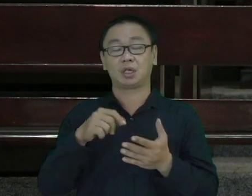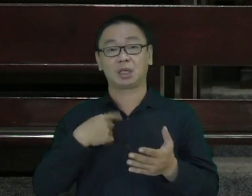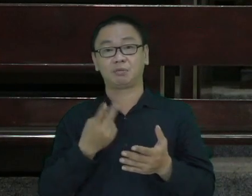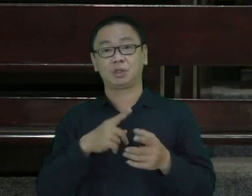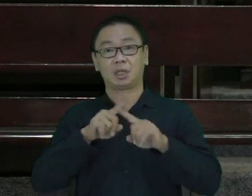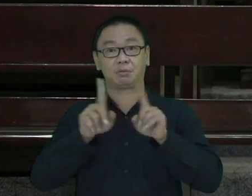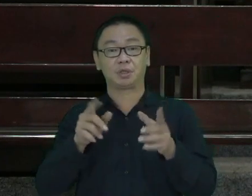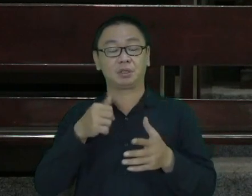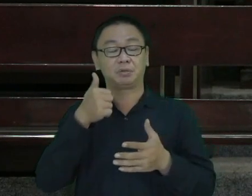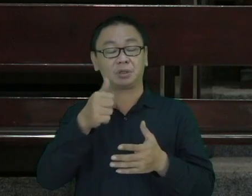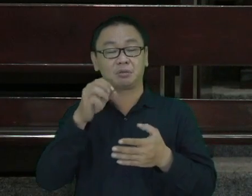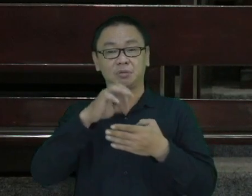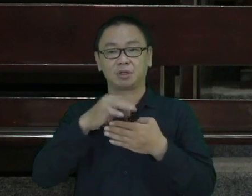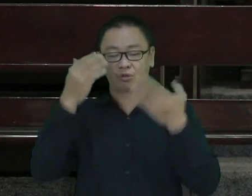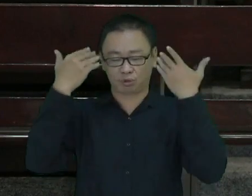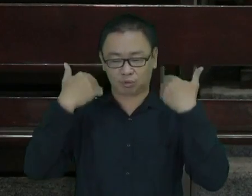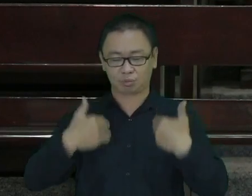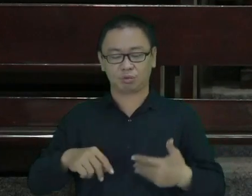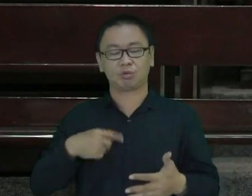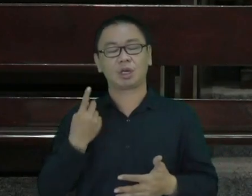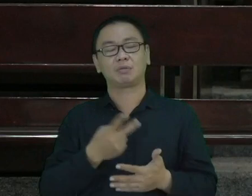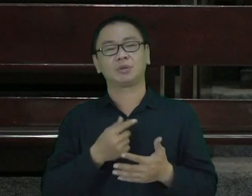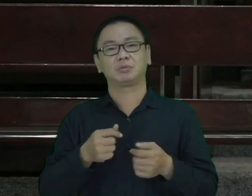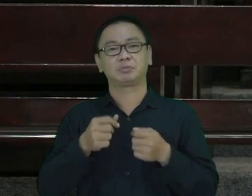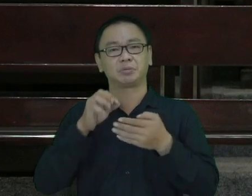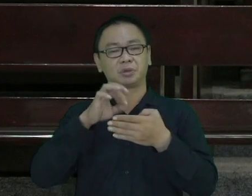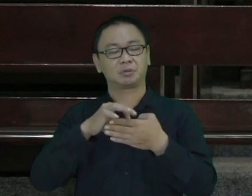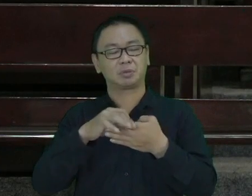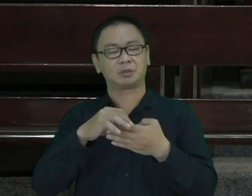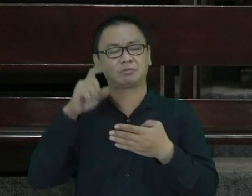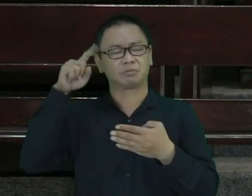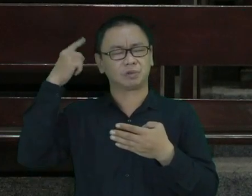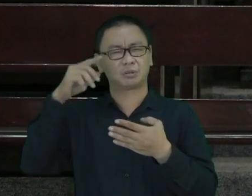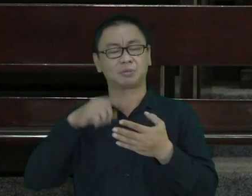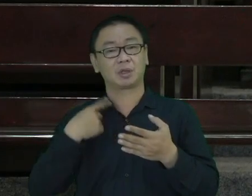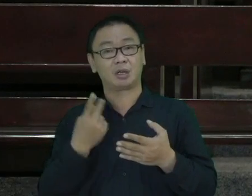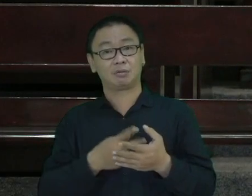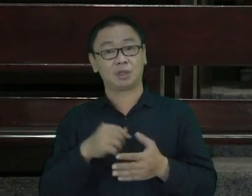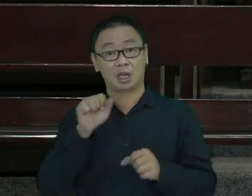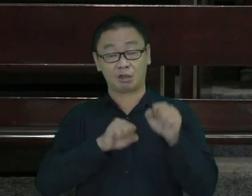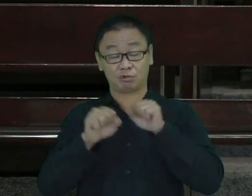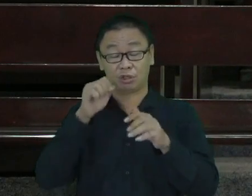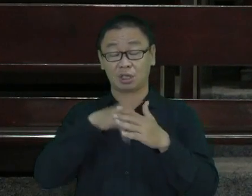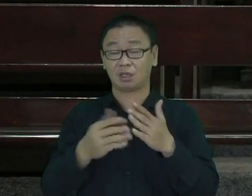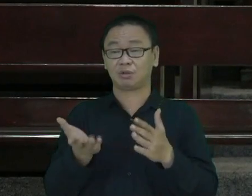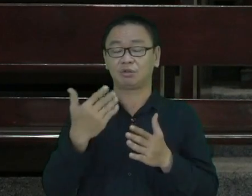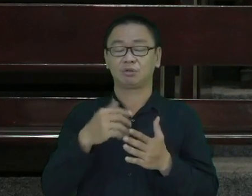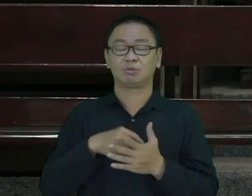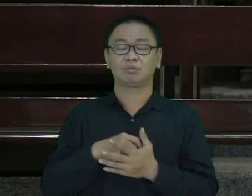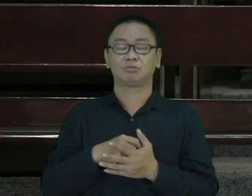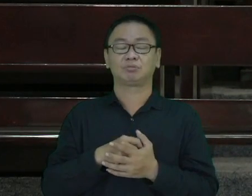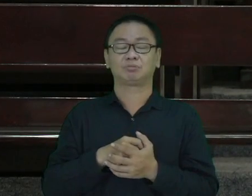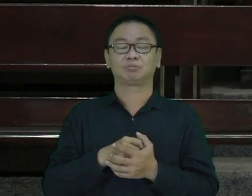juga boleh mempersembahkan tubuh kami. Kami juga mempersembahkan untuk setiap yang kami lakukan dalam hidup sehari-hari untuk